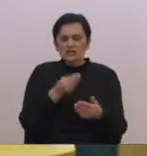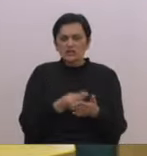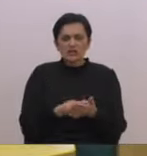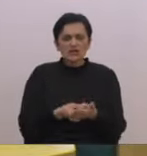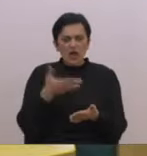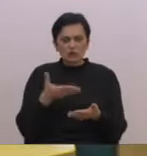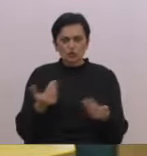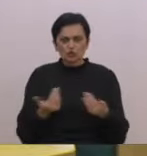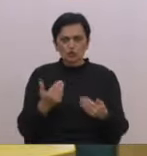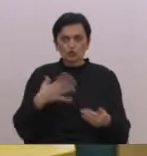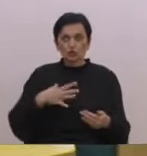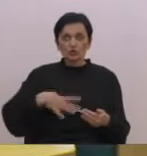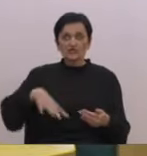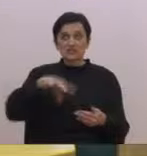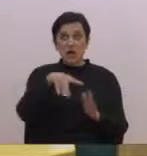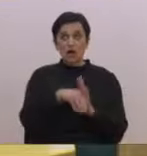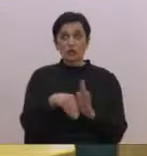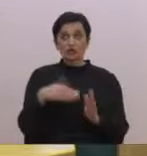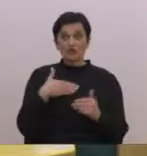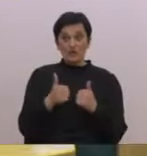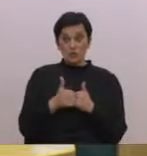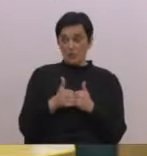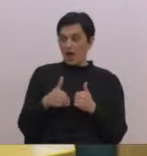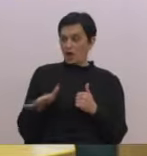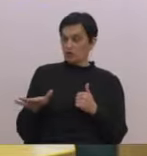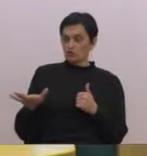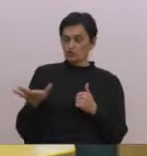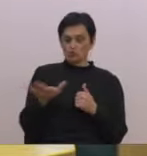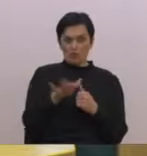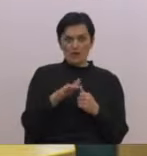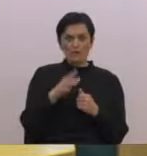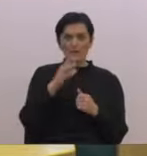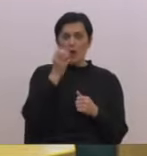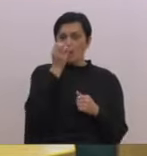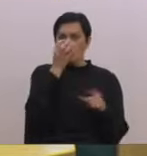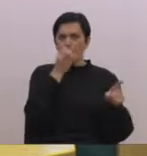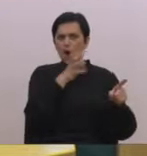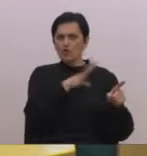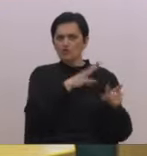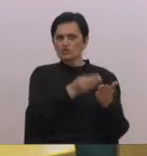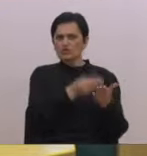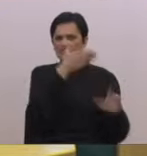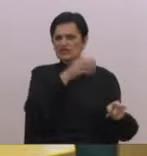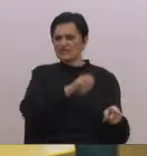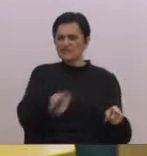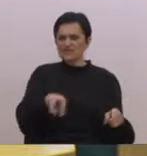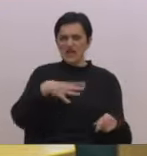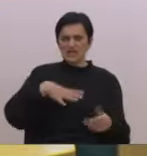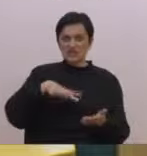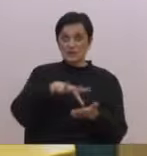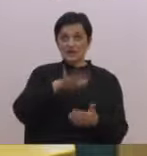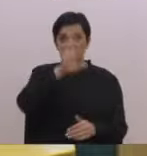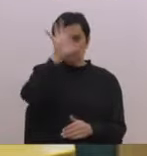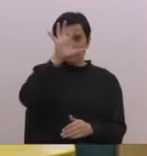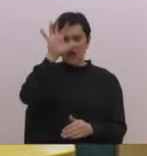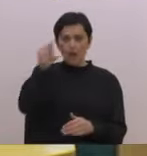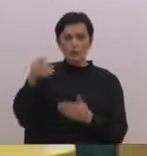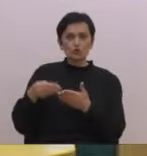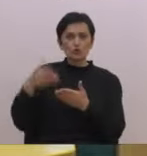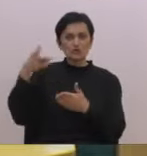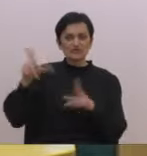tskhovreba sakartveloshi da chven mezobel kveqnebshi upro iapia. Bako qovltvis upro zvirad itvleboda vidre Tbilisi. Stambuli qovltvis upro